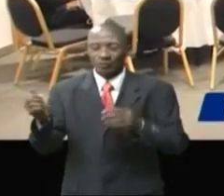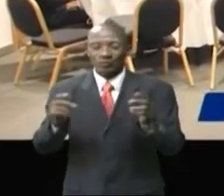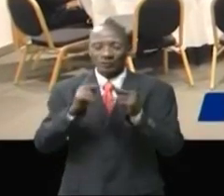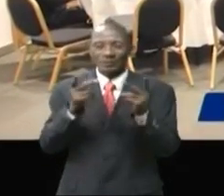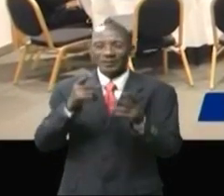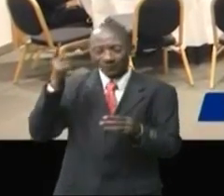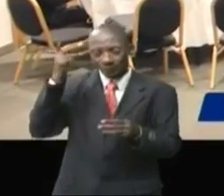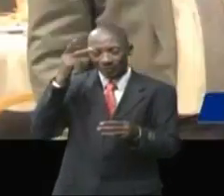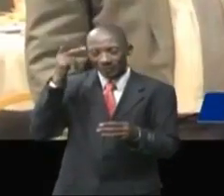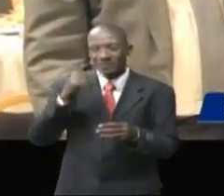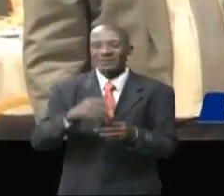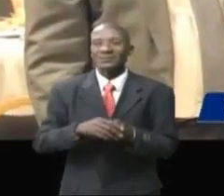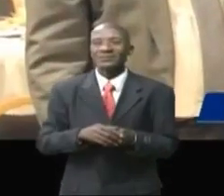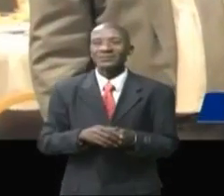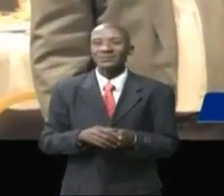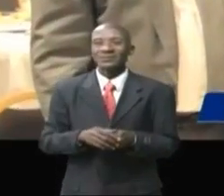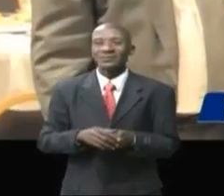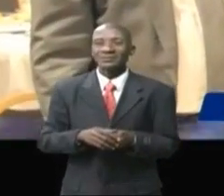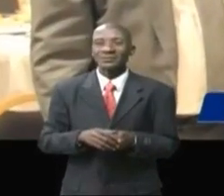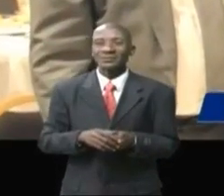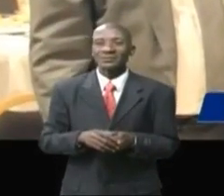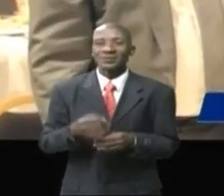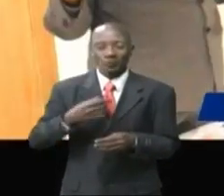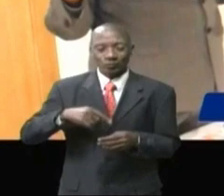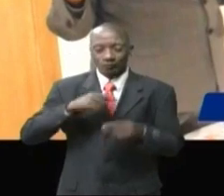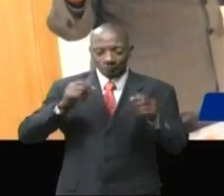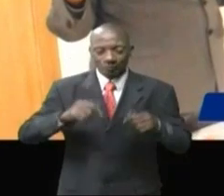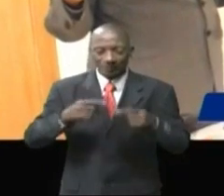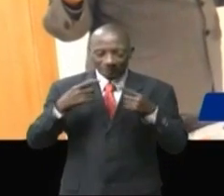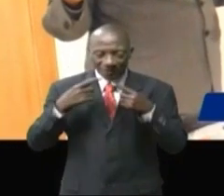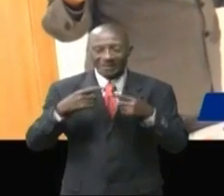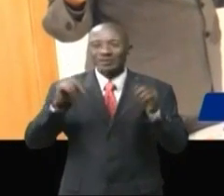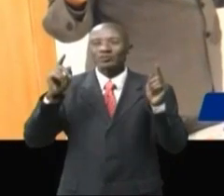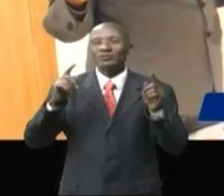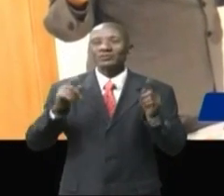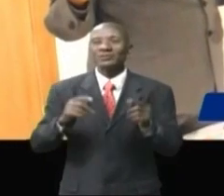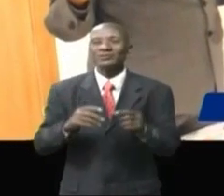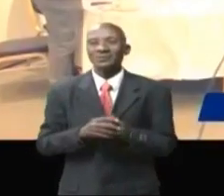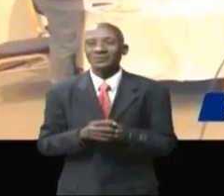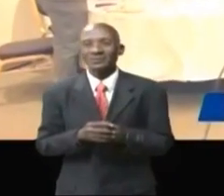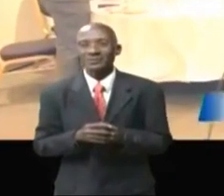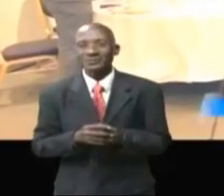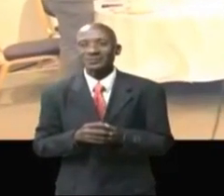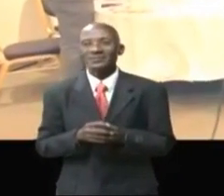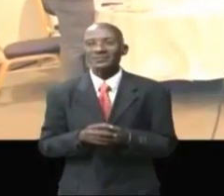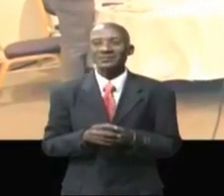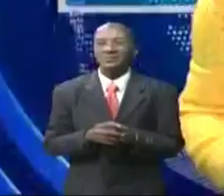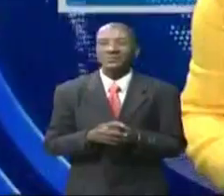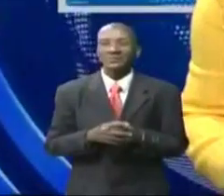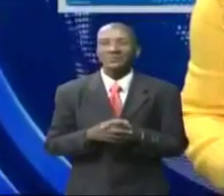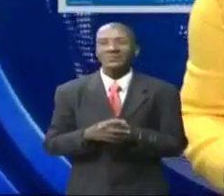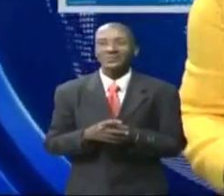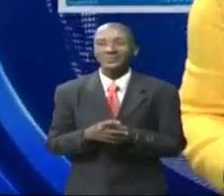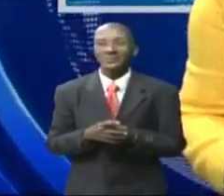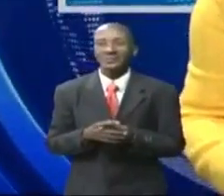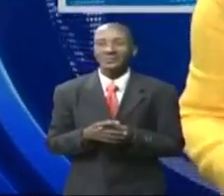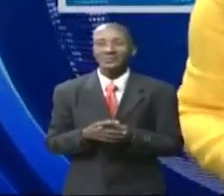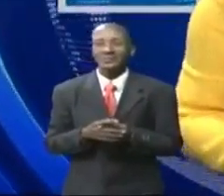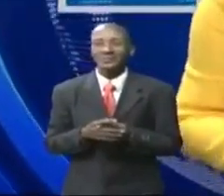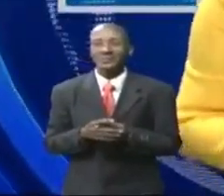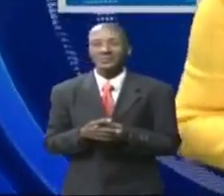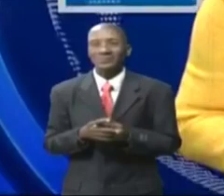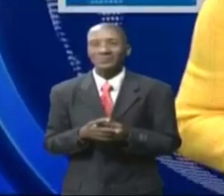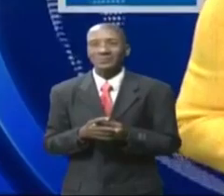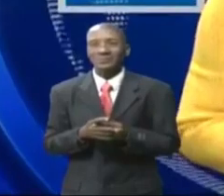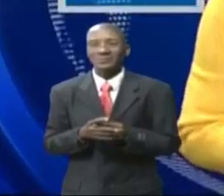communes de la réalité de Dieu et de son amour manifesté dans le quotidien de leur vie. Et puis se communiquer